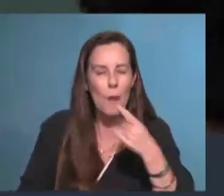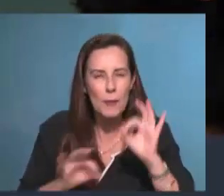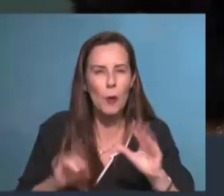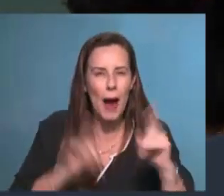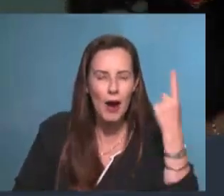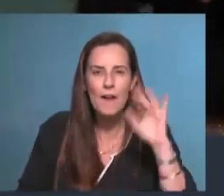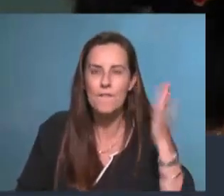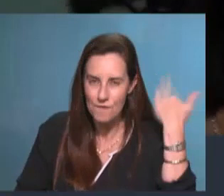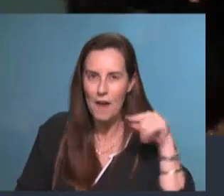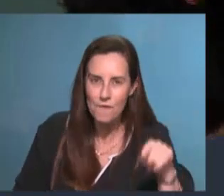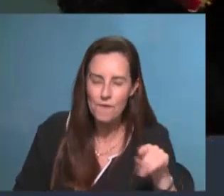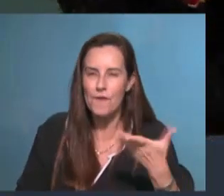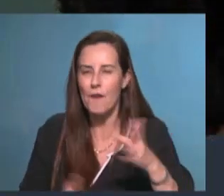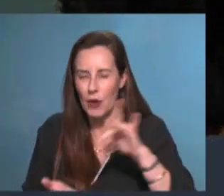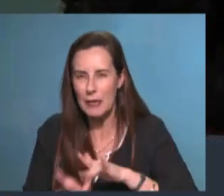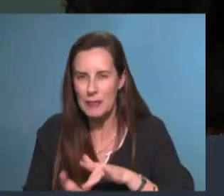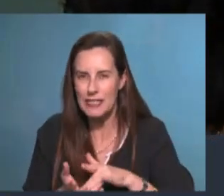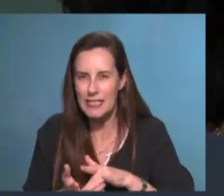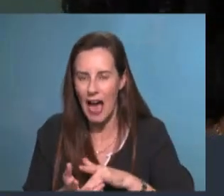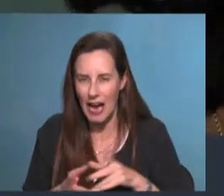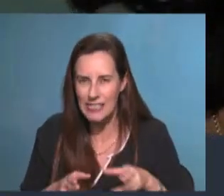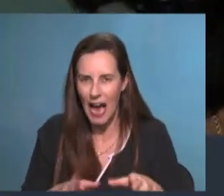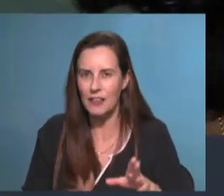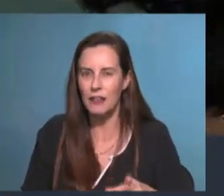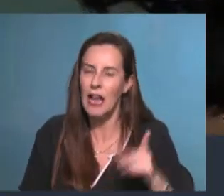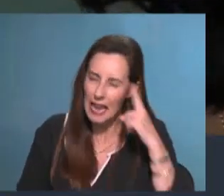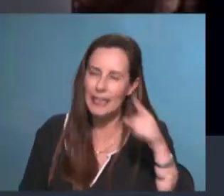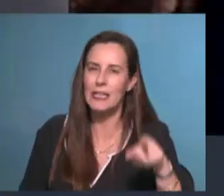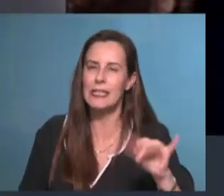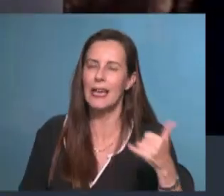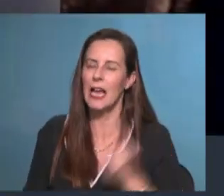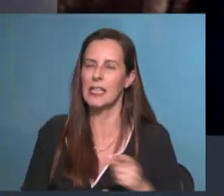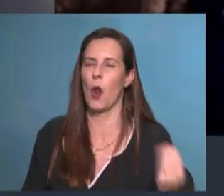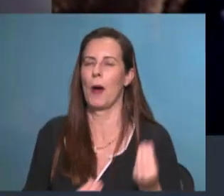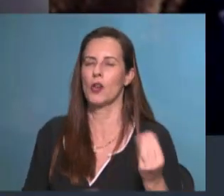ואיפה הוא היה אמור להיות ואיפה הוא נמצא, אז לדעתי זה כן עשה לו משהו.